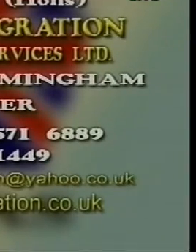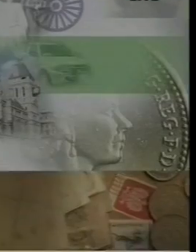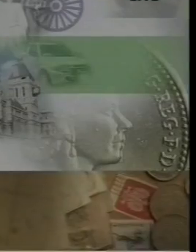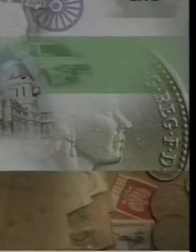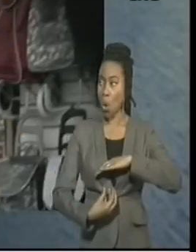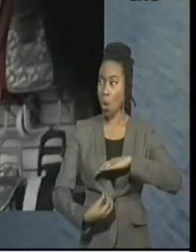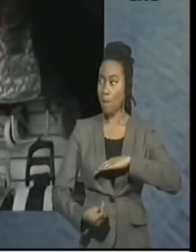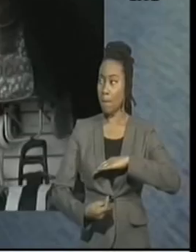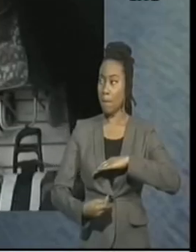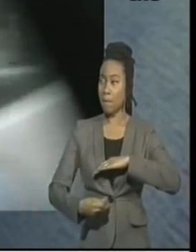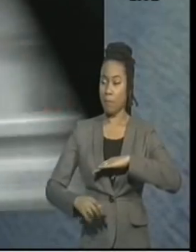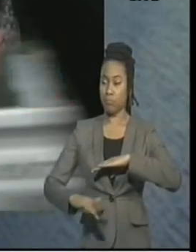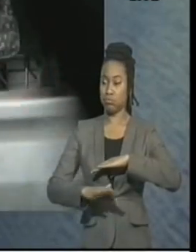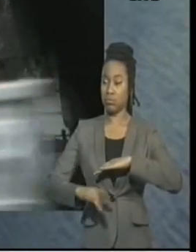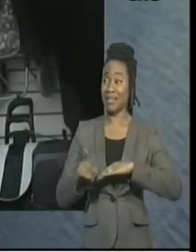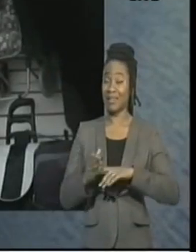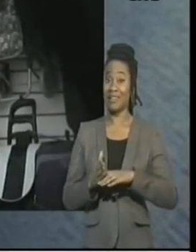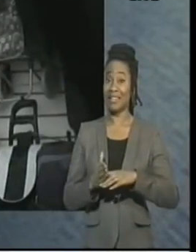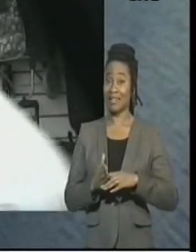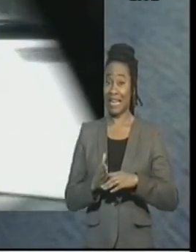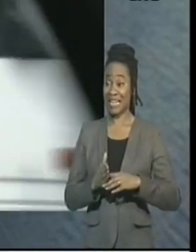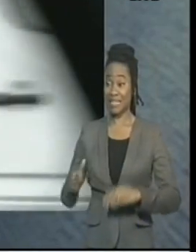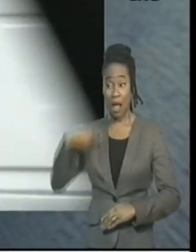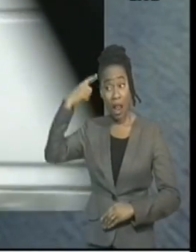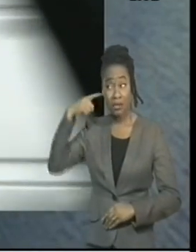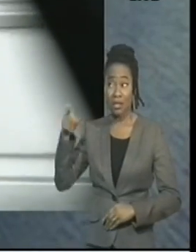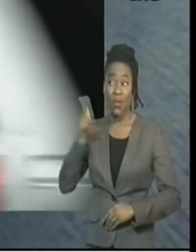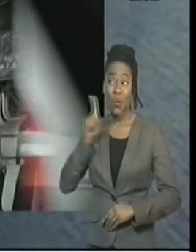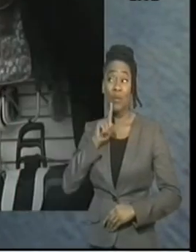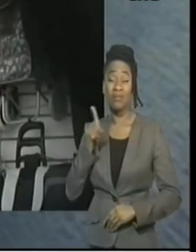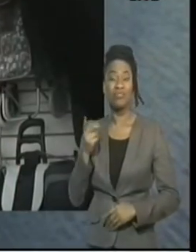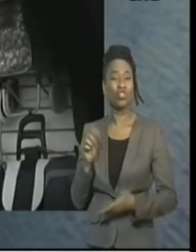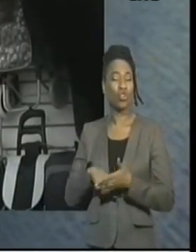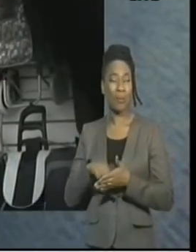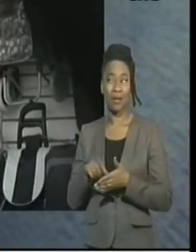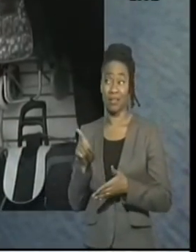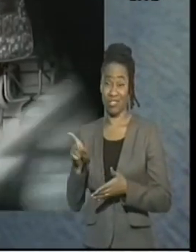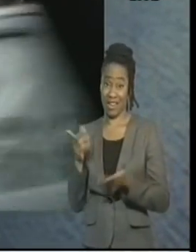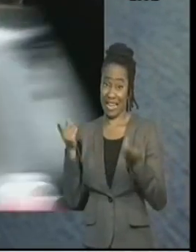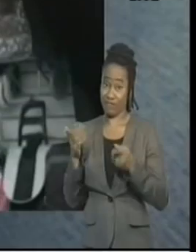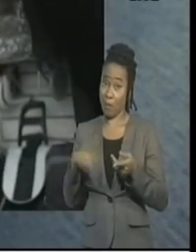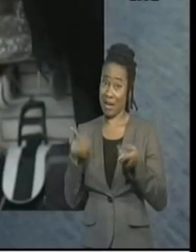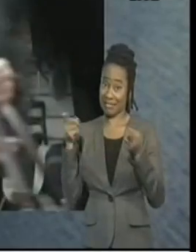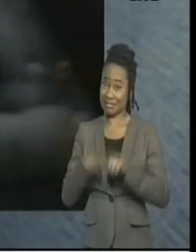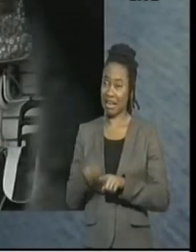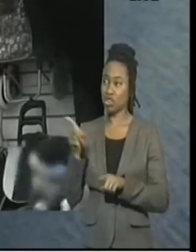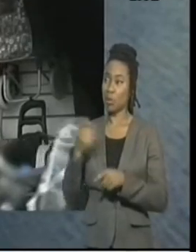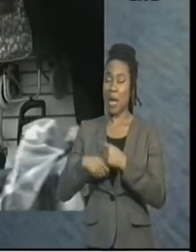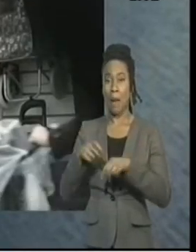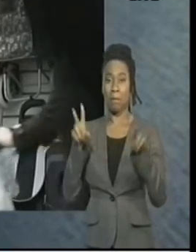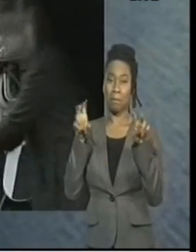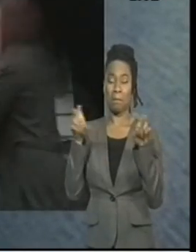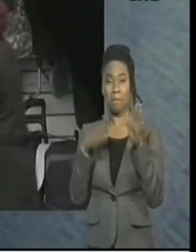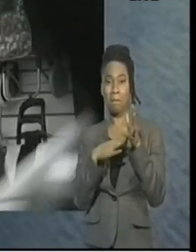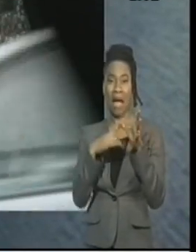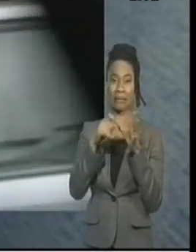0208 571 6889. In East London, this woman out on a shopping trip is an Indian national who's become a madam running a